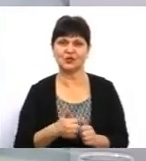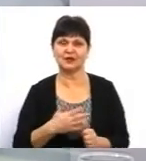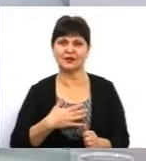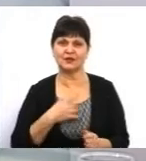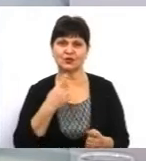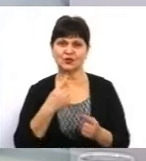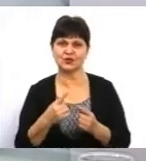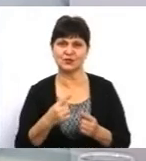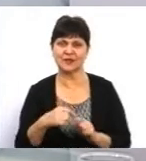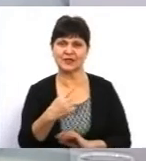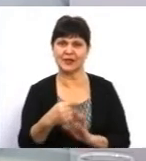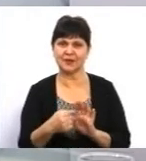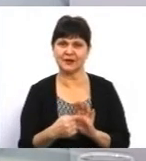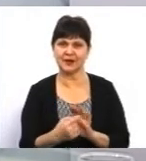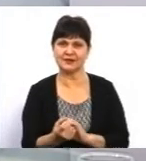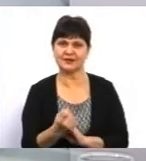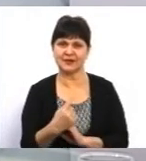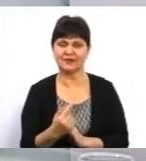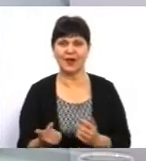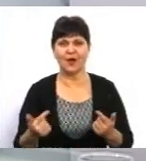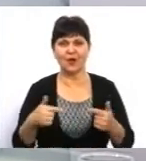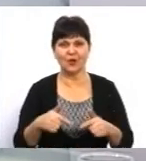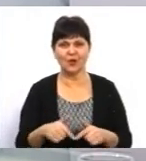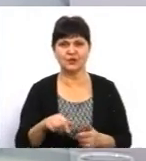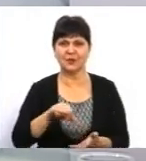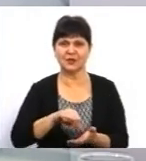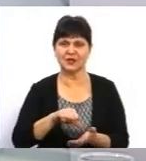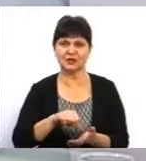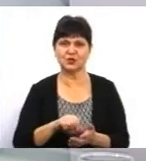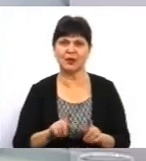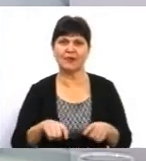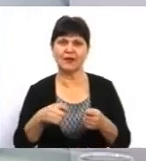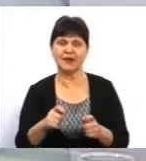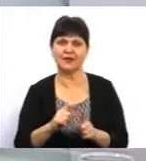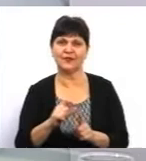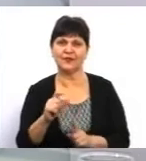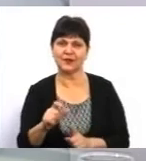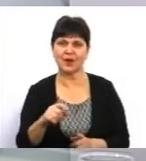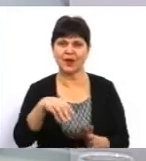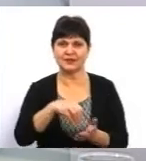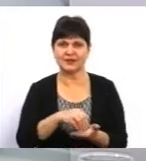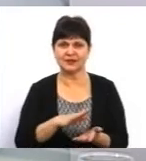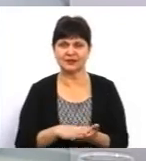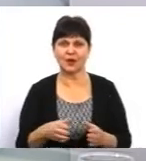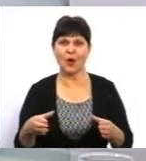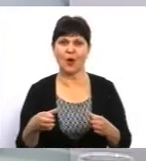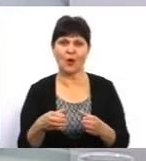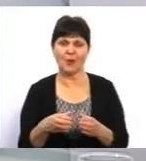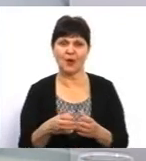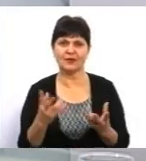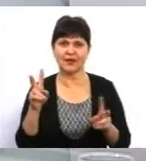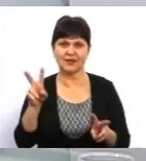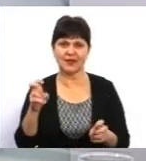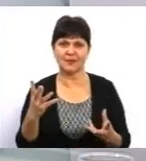ми разом із присутньою гостею спробуємо дати на них відповіді. Також зазначу, що сьогодні із командою «Теми дня» у студії працює